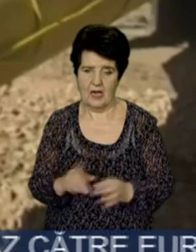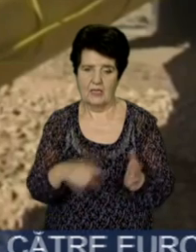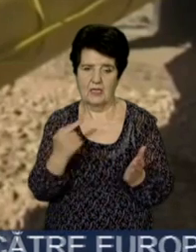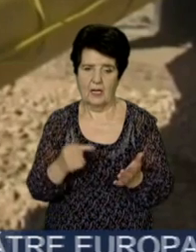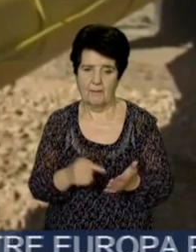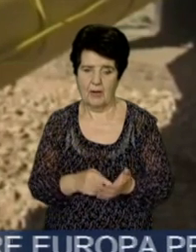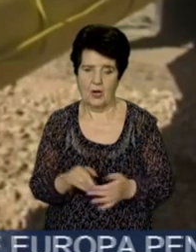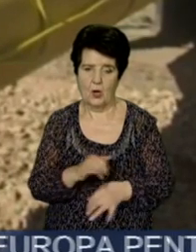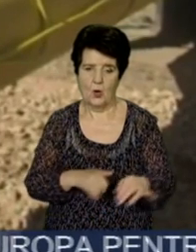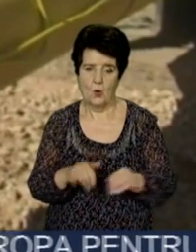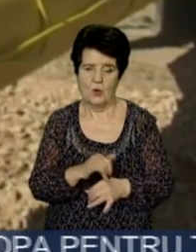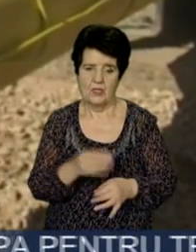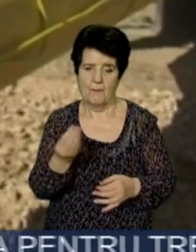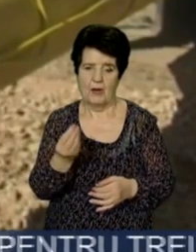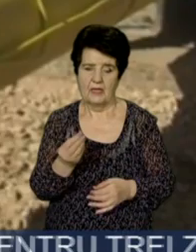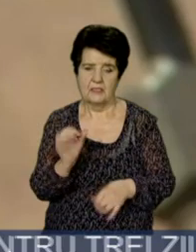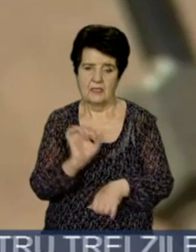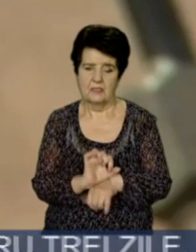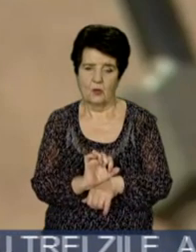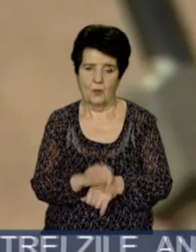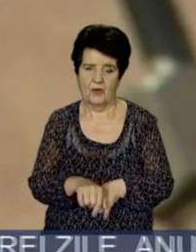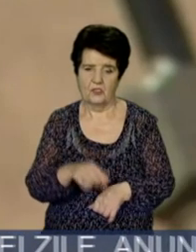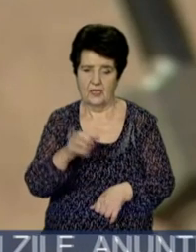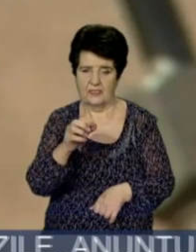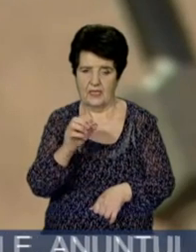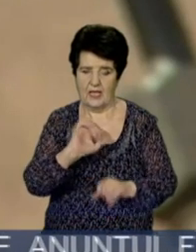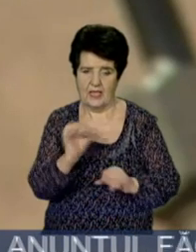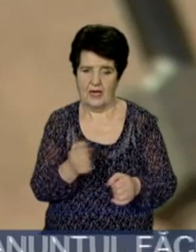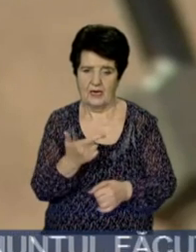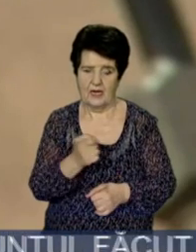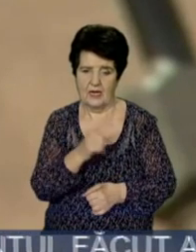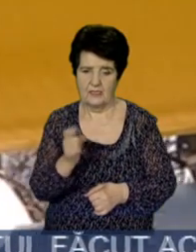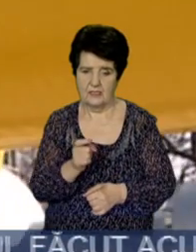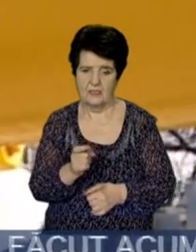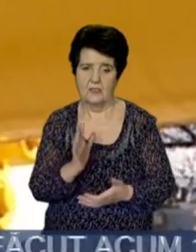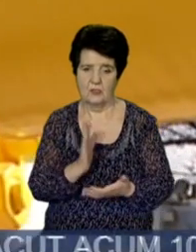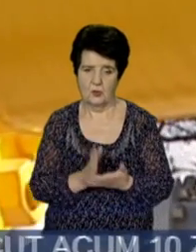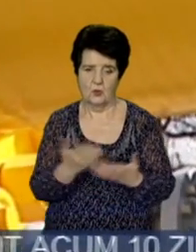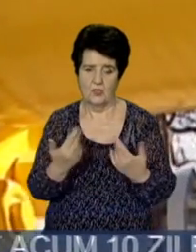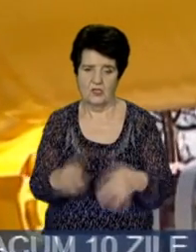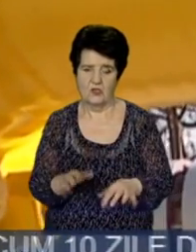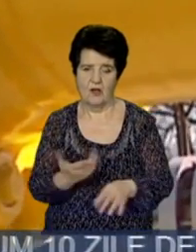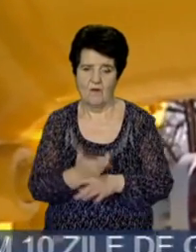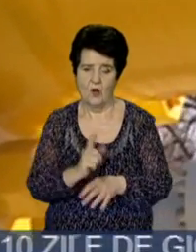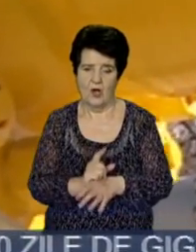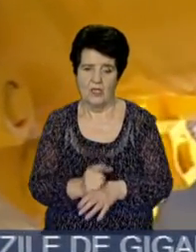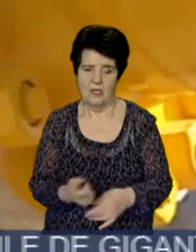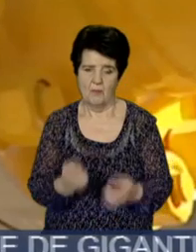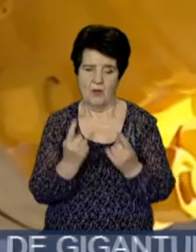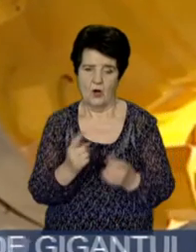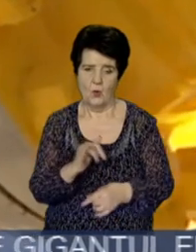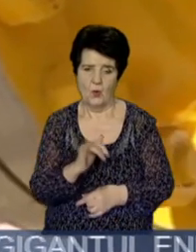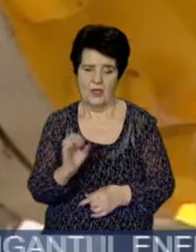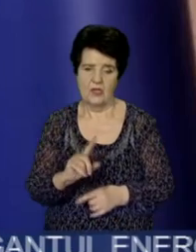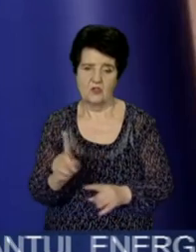este unde se vor opri prețurile în această iarnă, cel puțin la gaz, pentru că sunt deja foarte mari. Ce face Uniunea Europeană